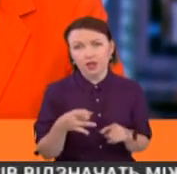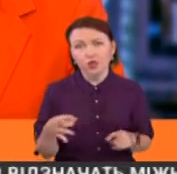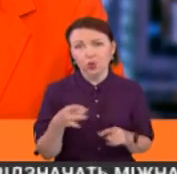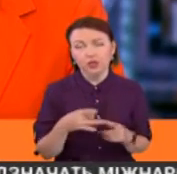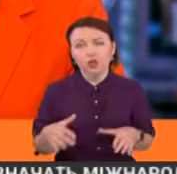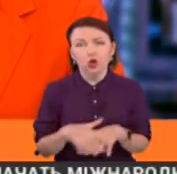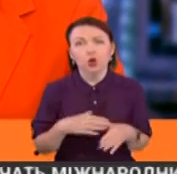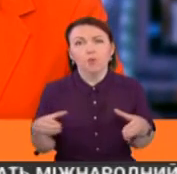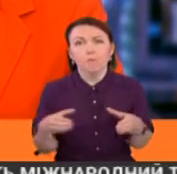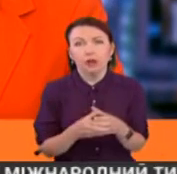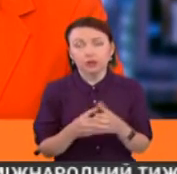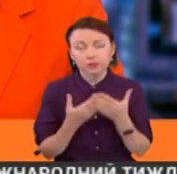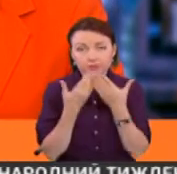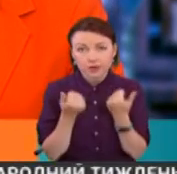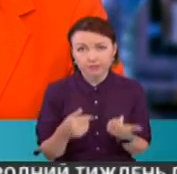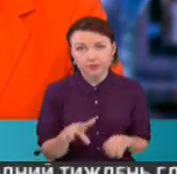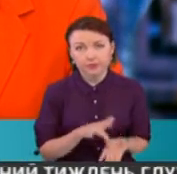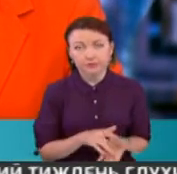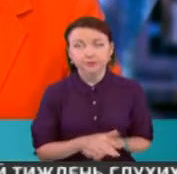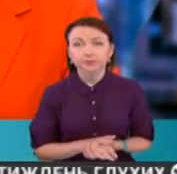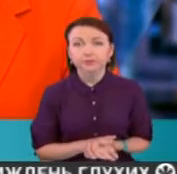районних громад в місті. Це